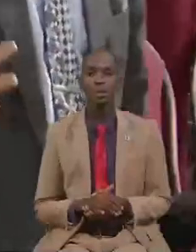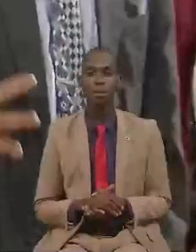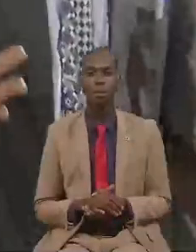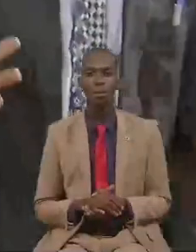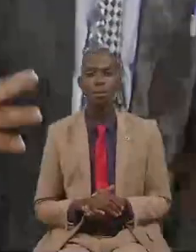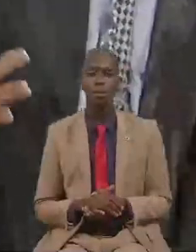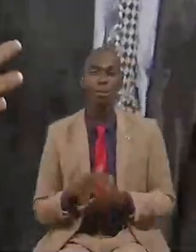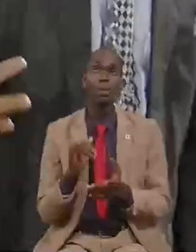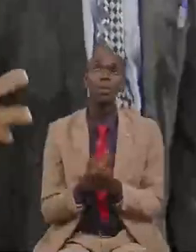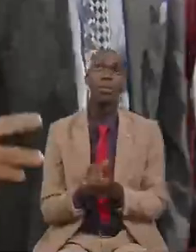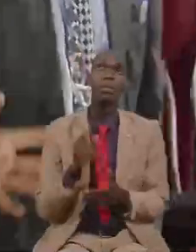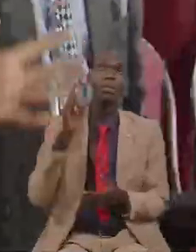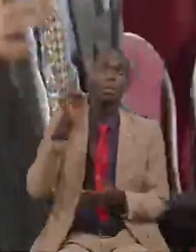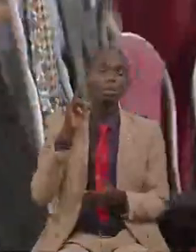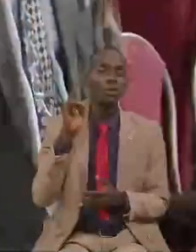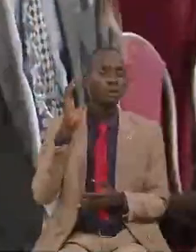qui te libèrent